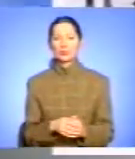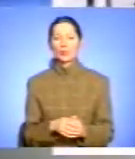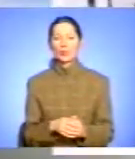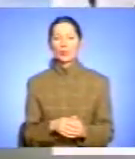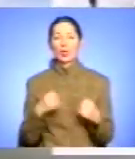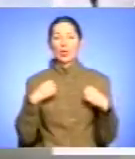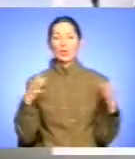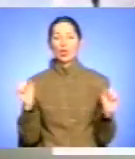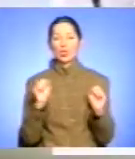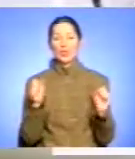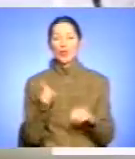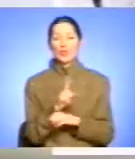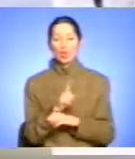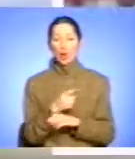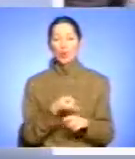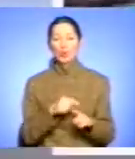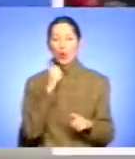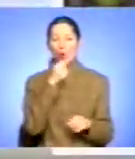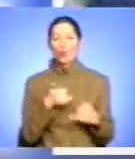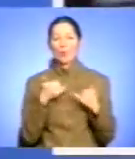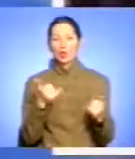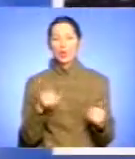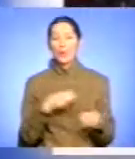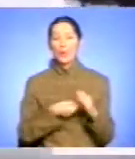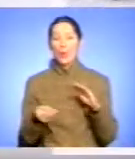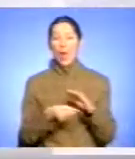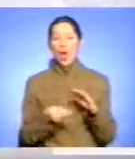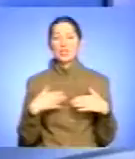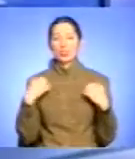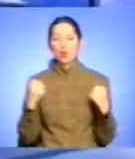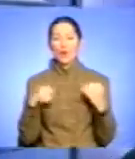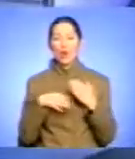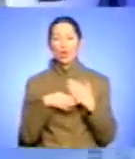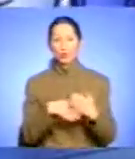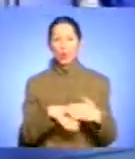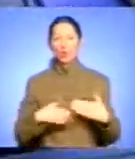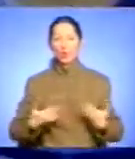Свято зими у Тернополі цьогоріч приурочили пропаганді здорового способу життя.